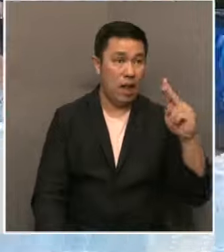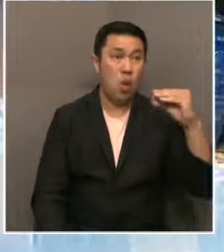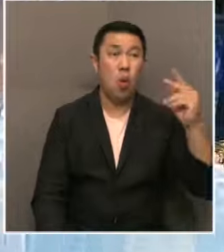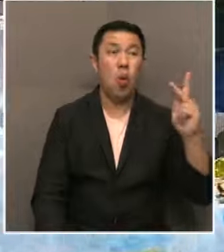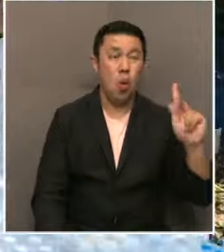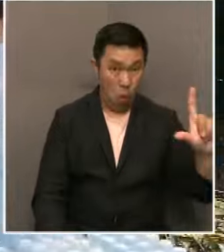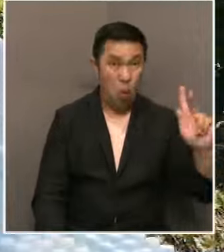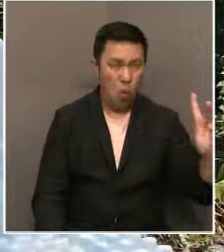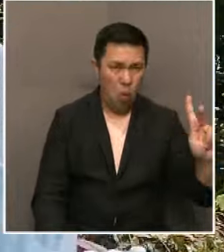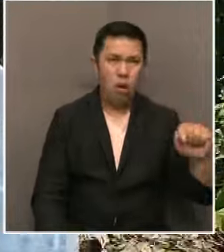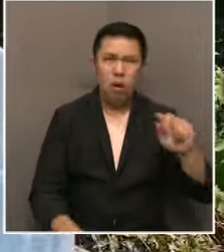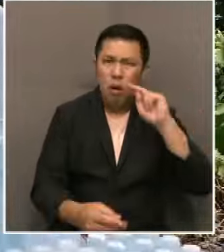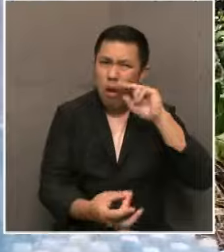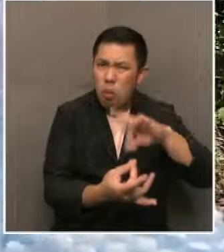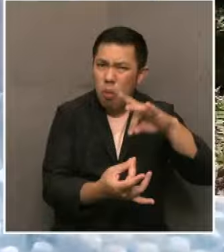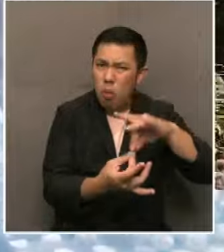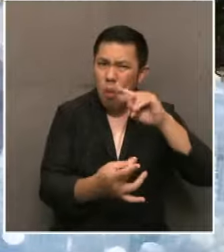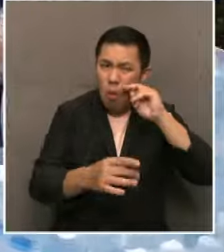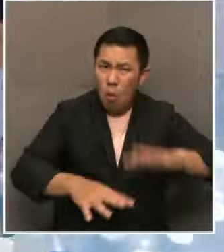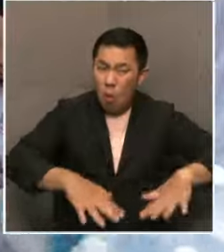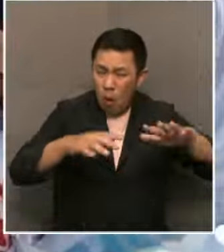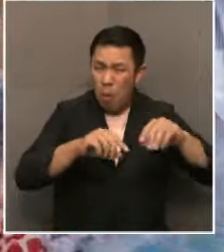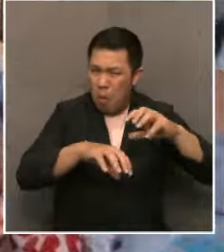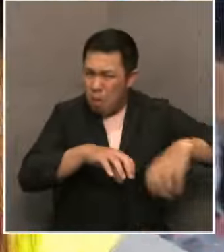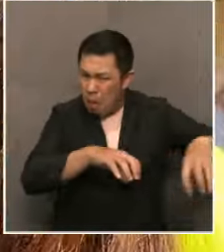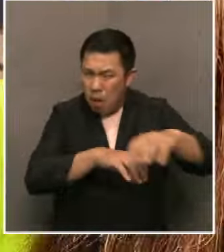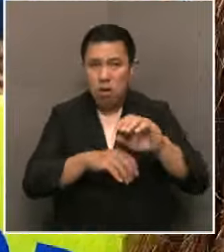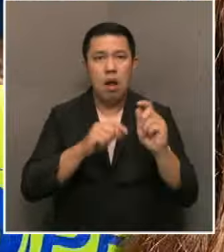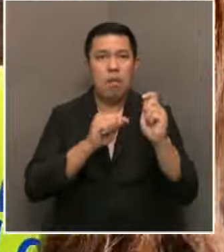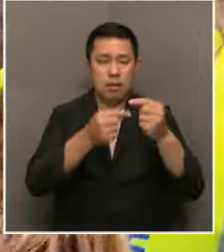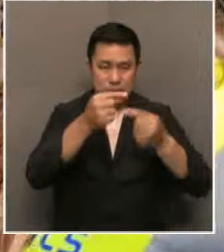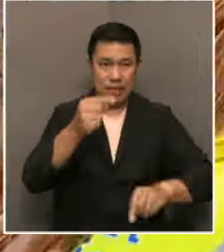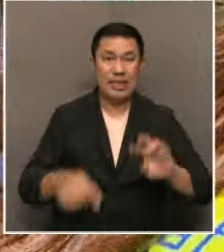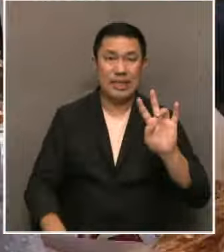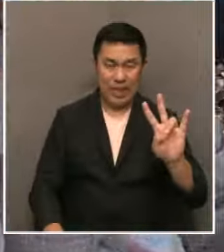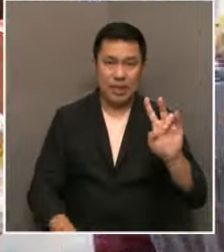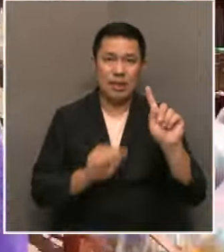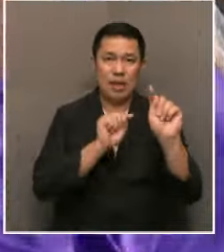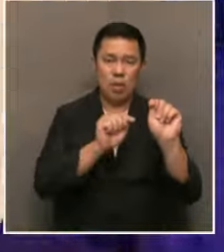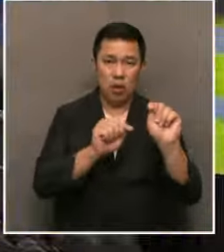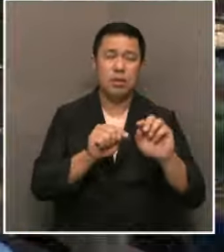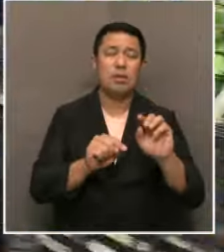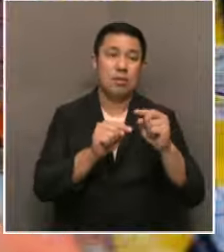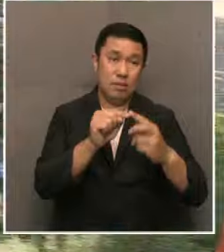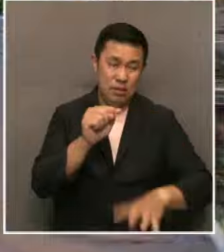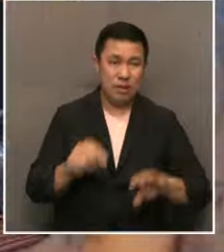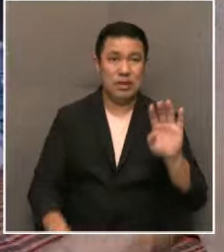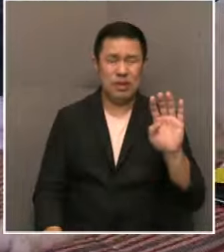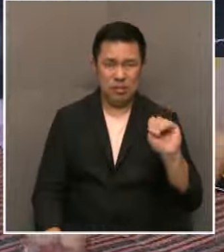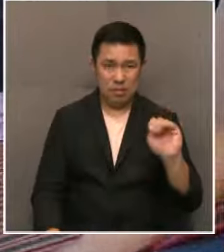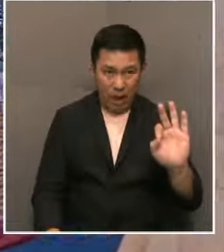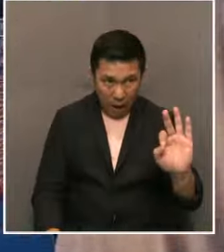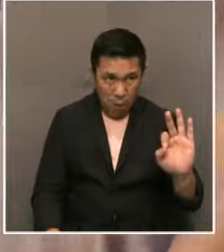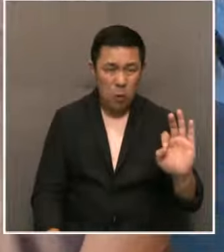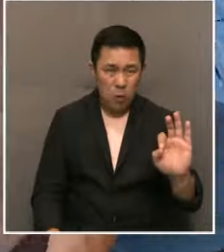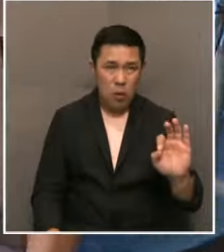ยรอบนี้นะคะมีพื้นที่ได้รับผลกระทบ7อำเภอ49ตำบล263หมู่บ้าน